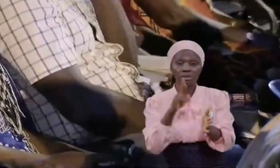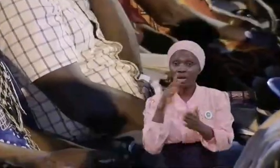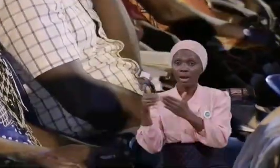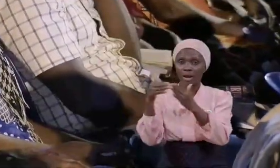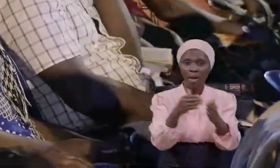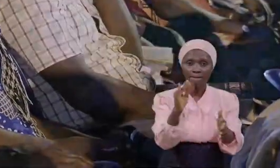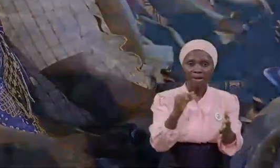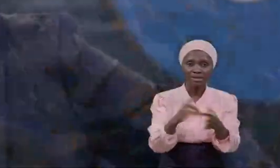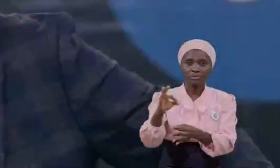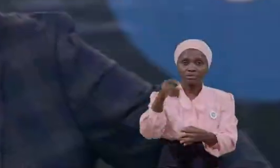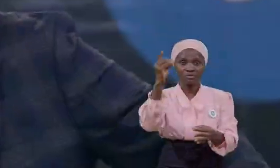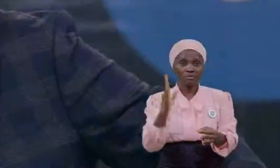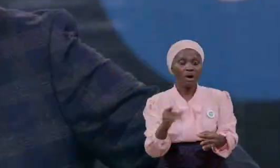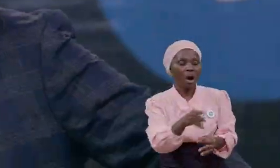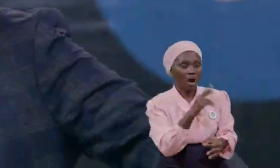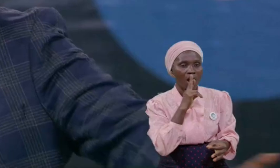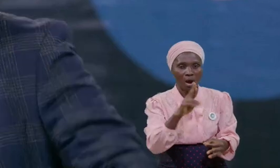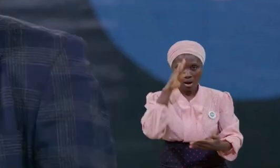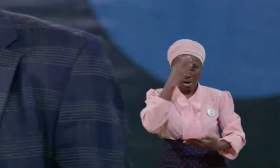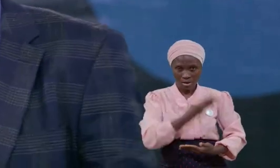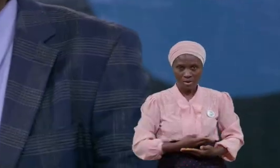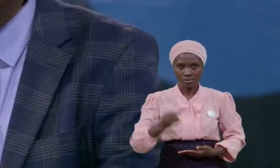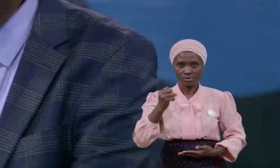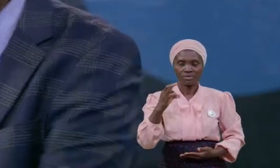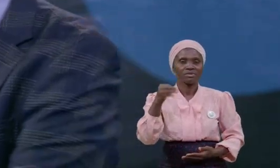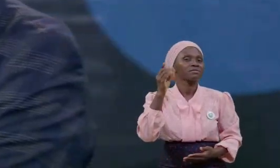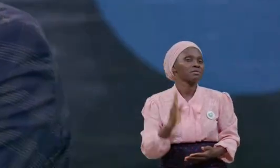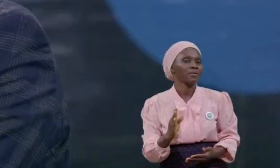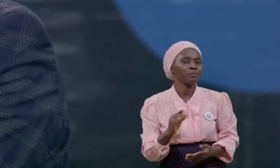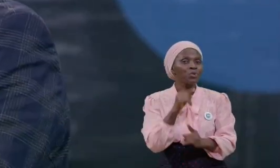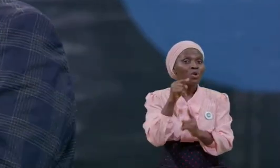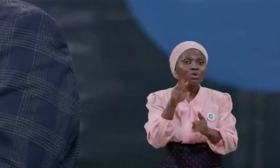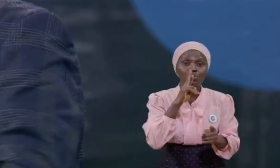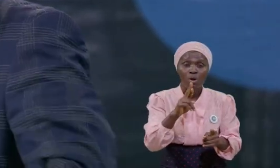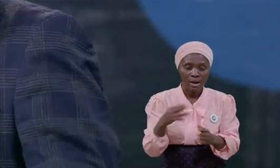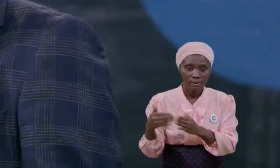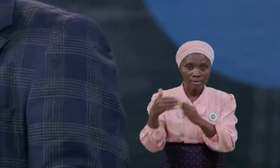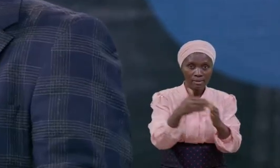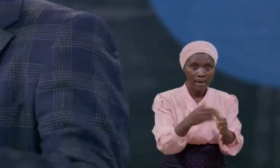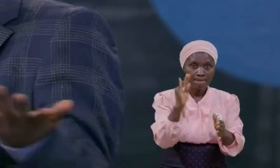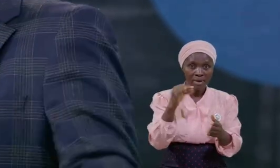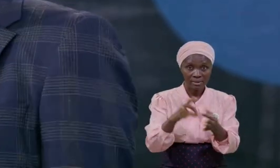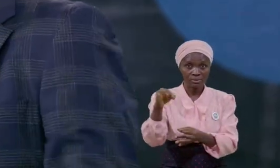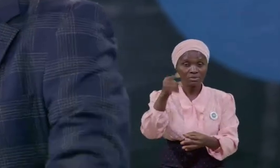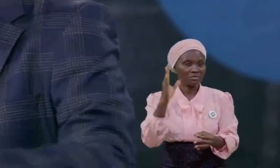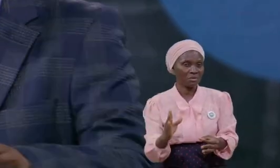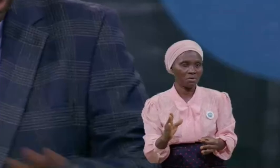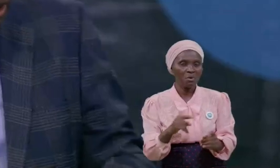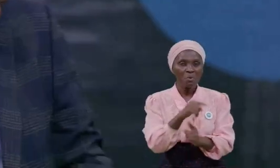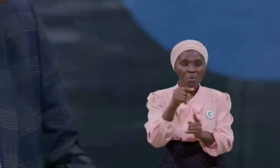Dieu. Quand tu es conduit par l'Esprit de Dieu, quand Satan, qui te contrôlait